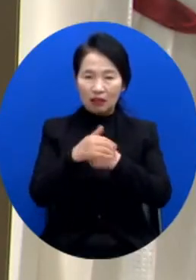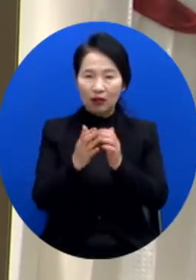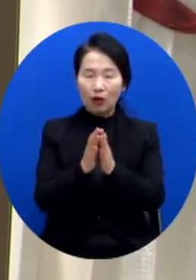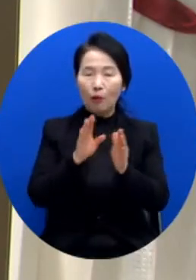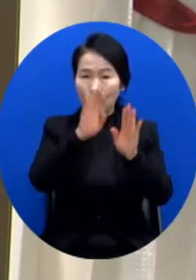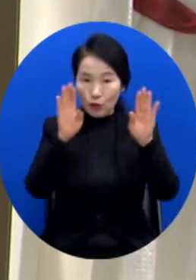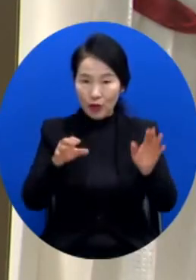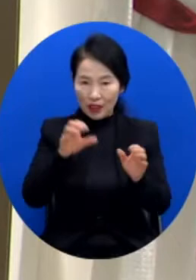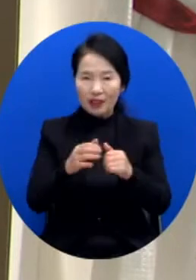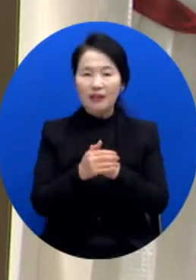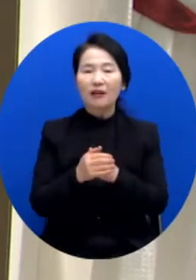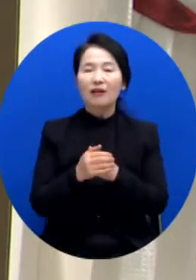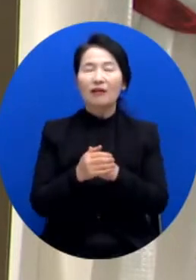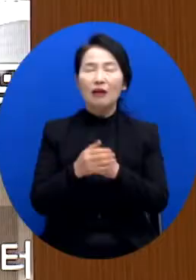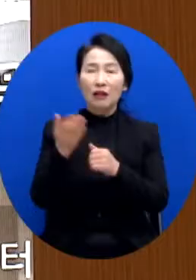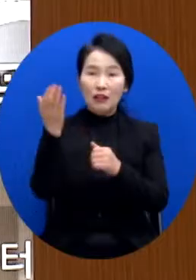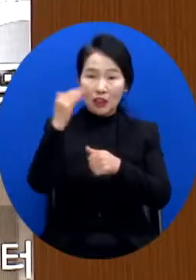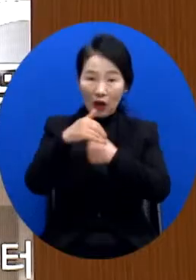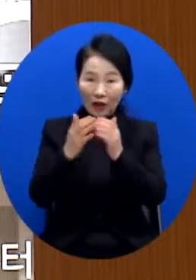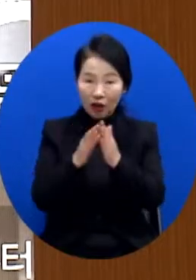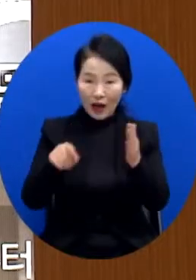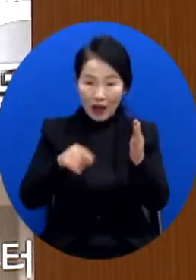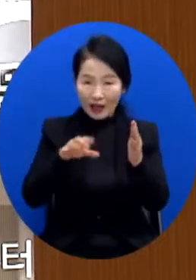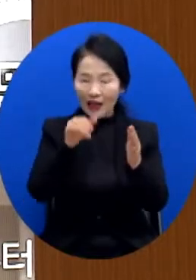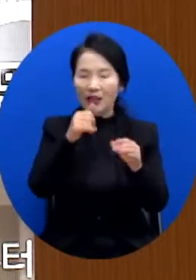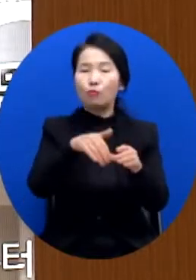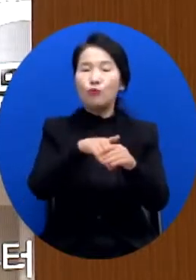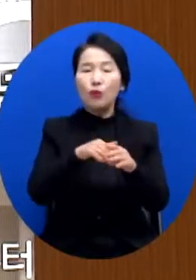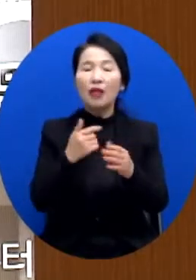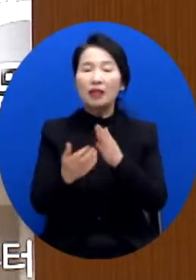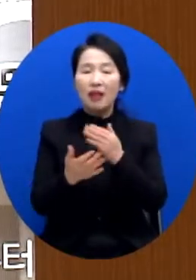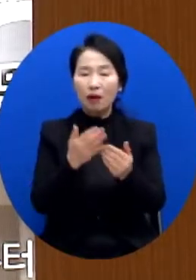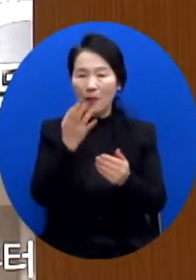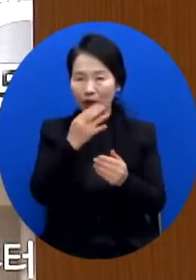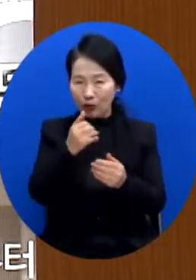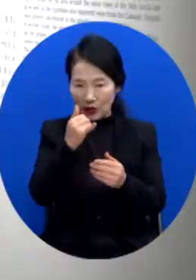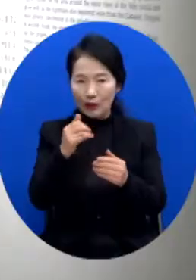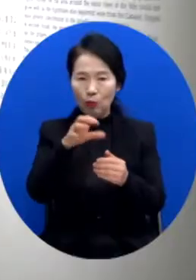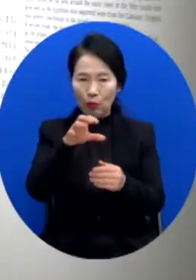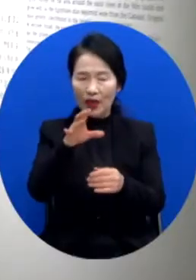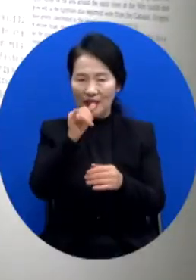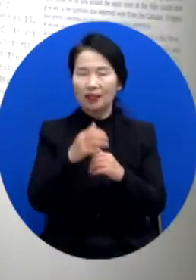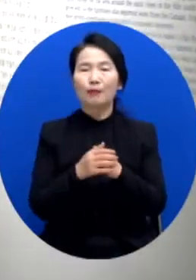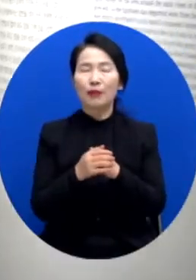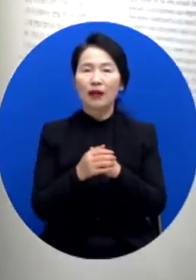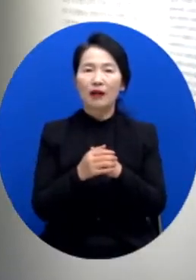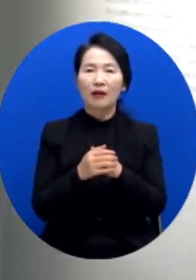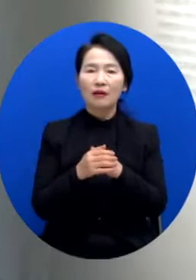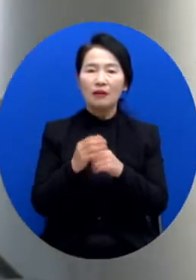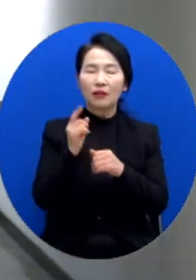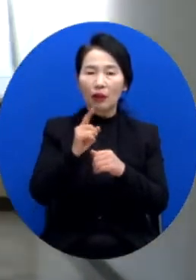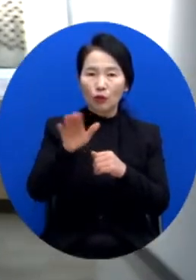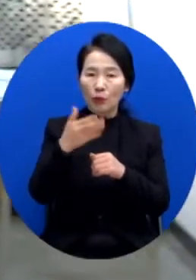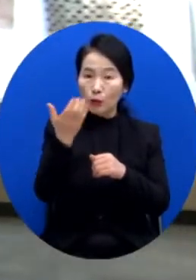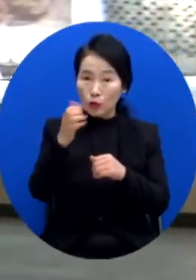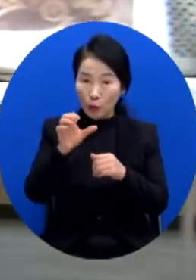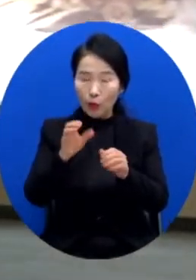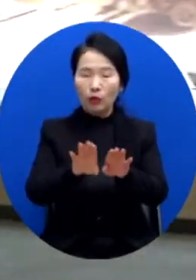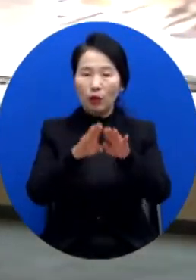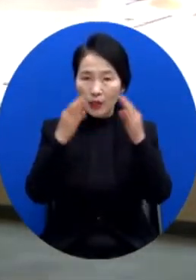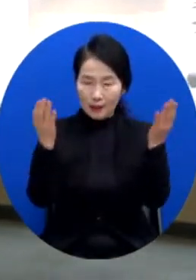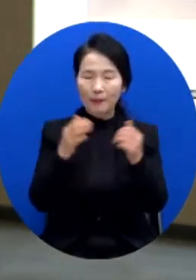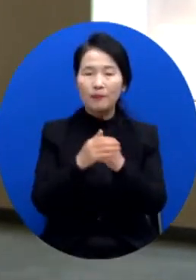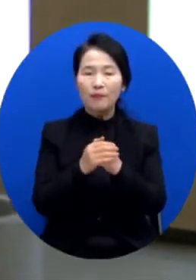이처럼 성서 당시의 문화들을 체험할 수 있는 공간도 마련했습니다. 1995년 설립돼